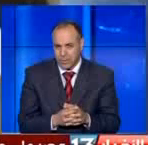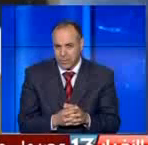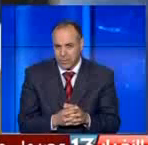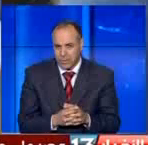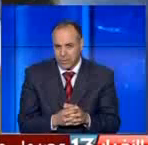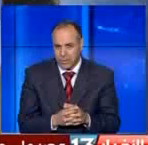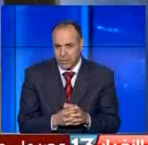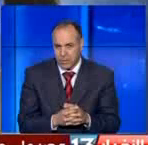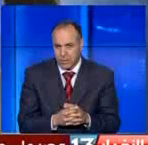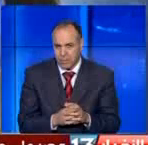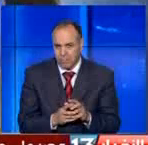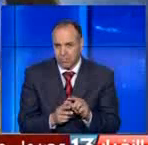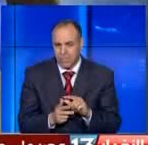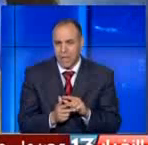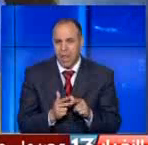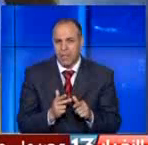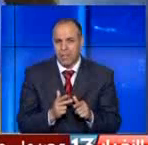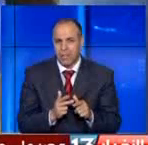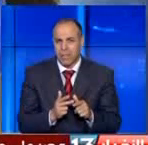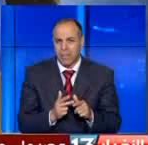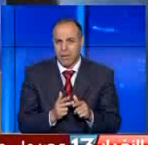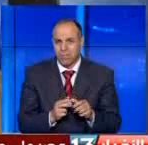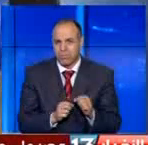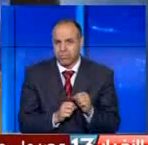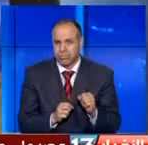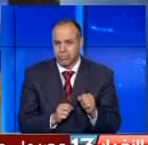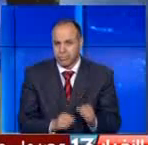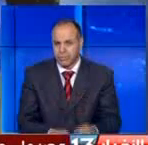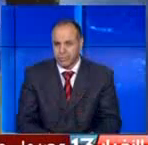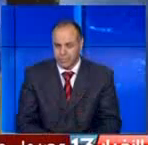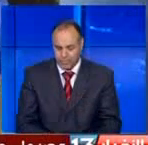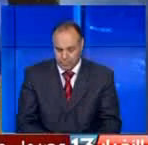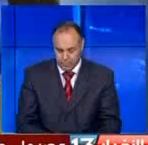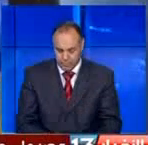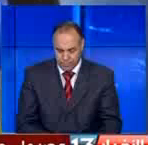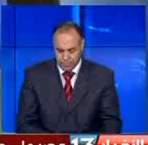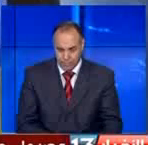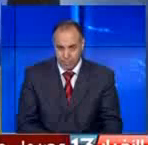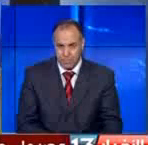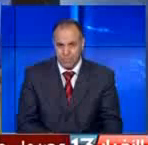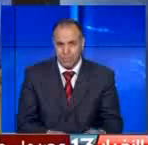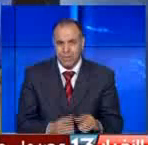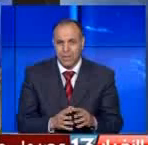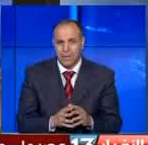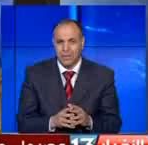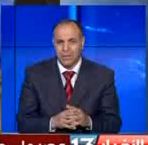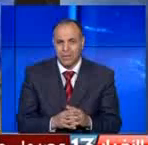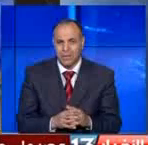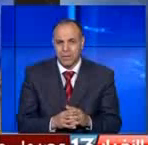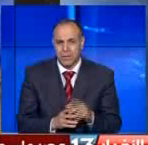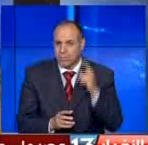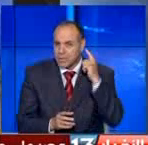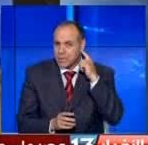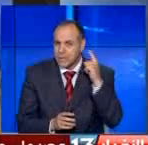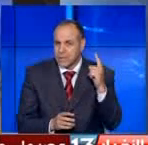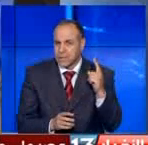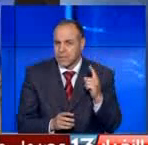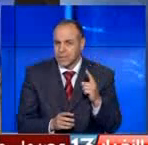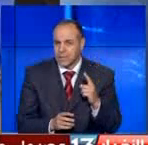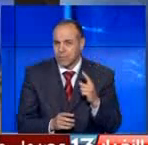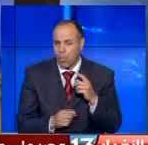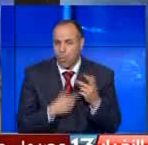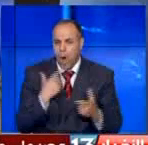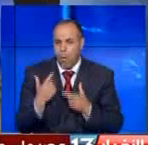حاولت أطلع، طلعت على الدكك في باب جنينة، طلعت منه وخرجت في الجنب، لما سمعت بقى صوت